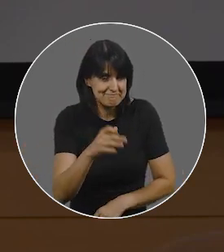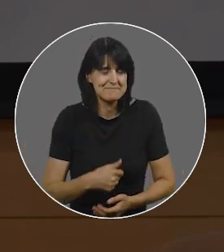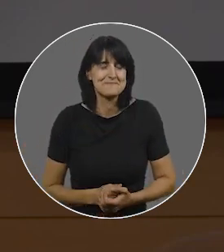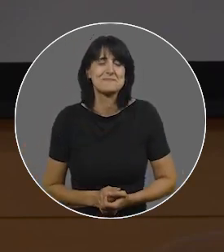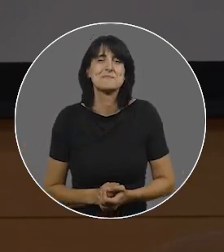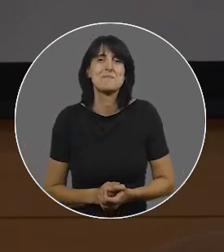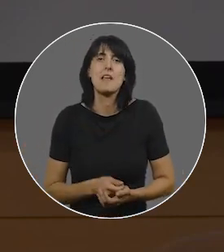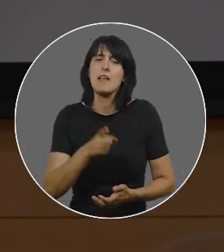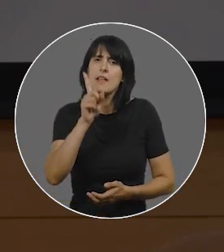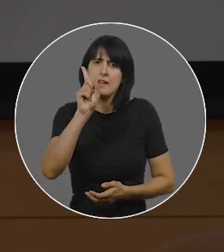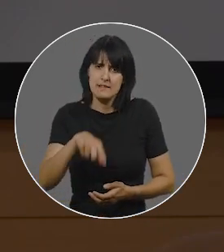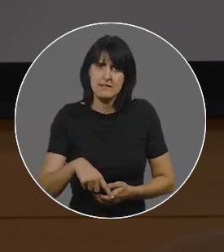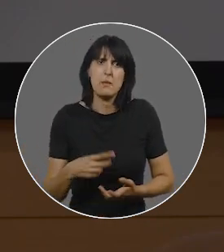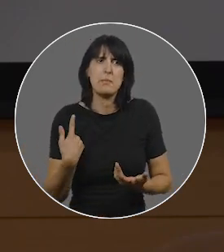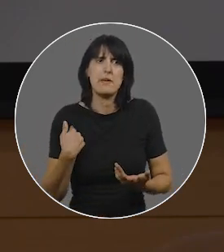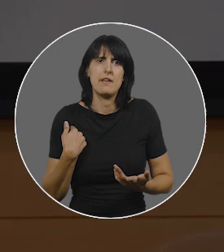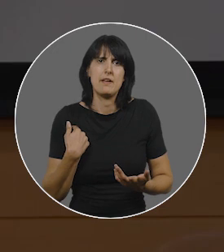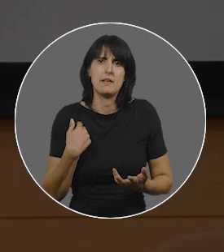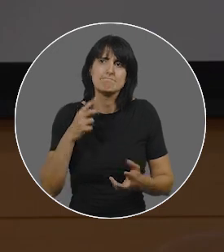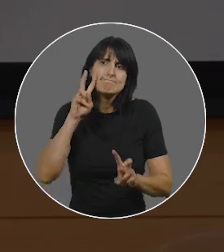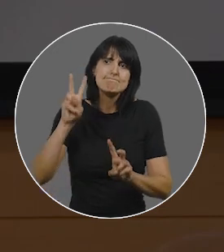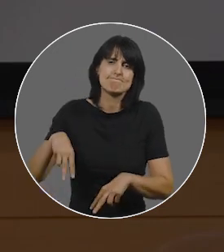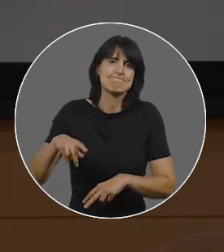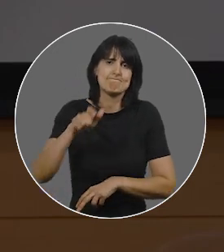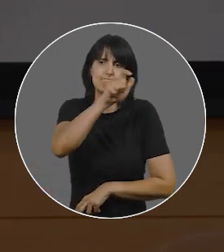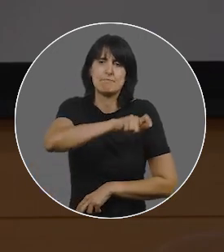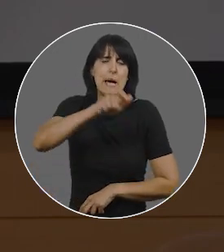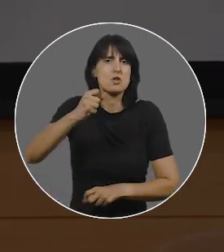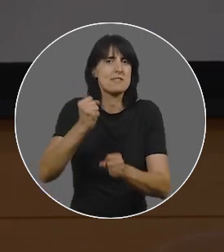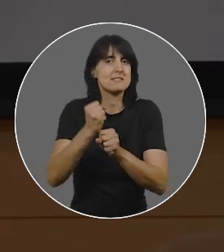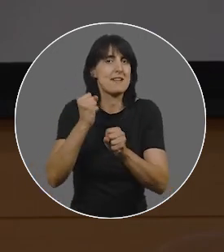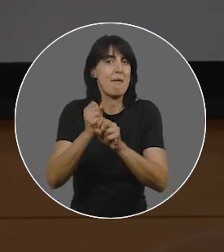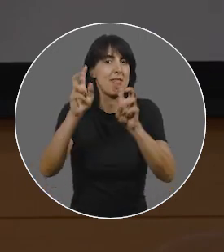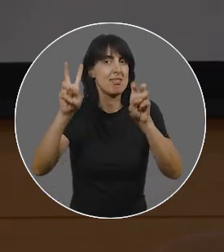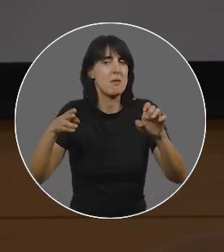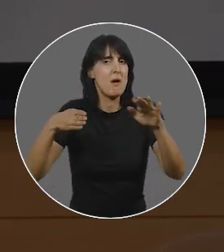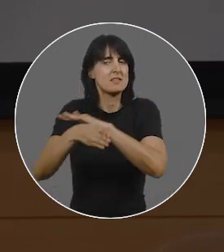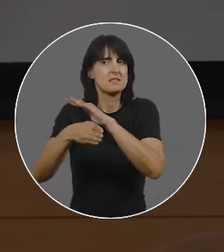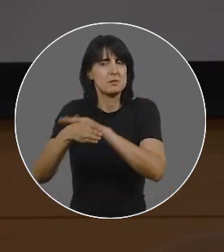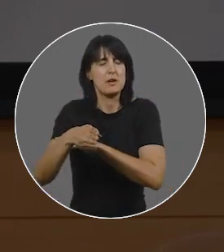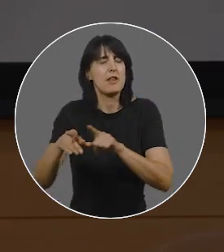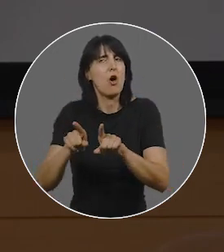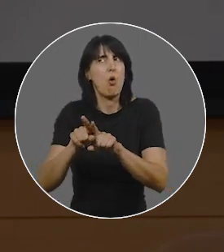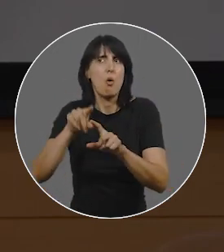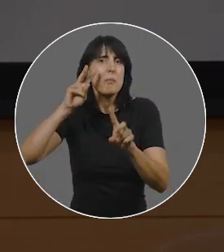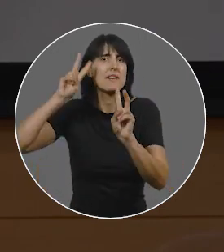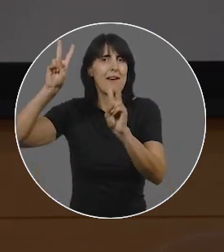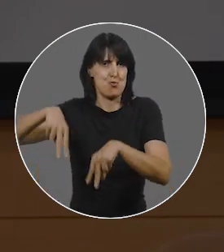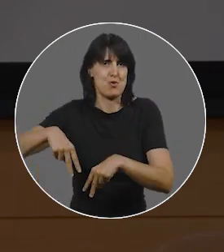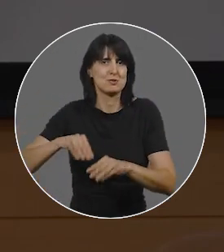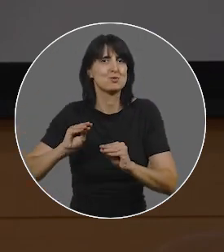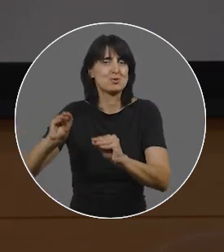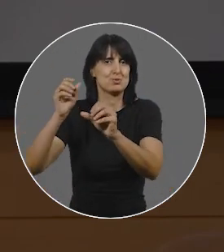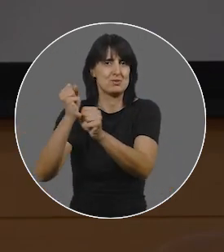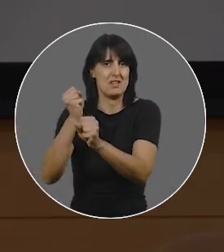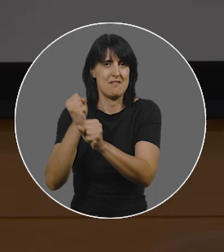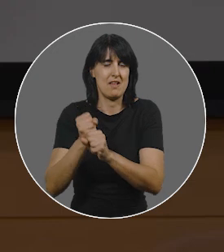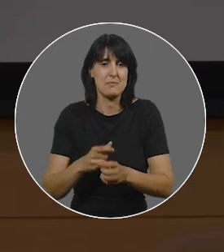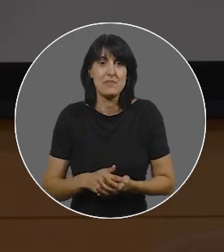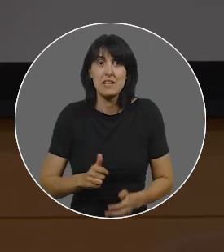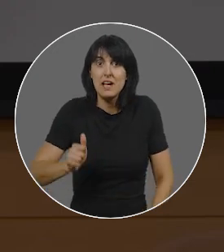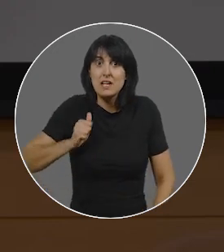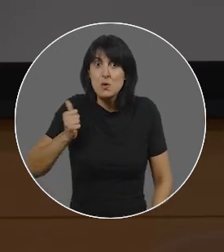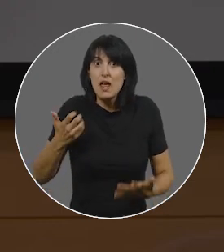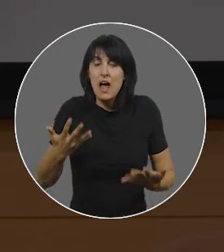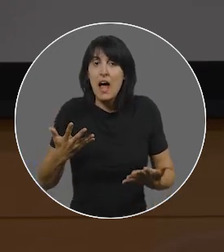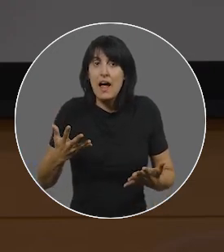a més de més reconeixement a les persones que treballen el tema de l'accessibilitat. Doncs dir-vos que, casualitats de la vida,